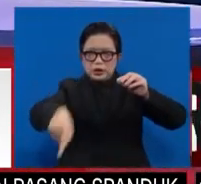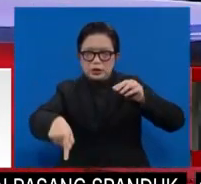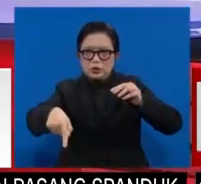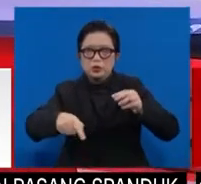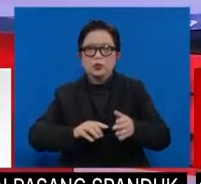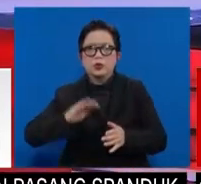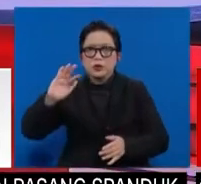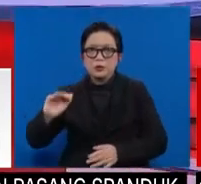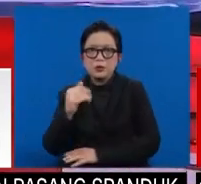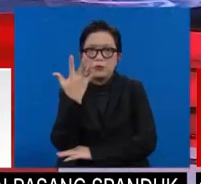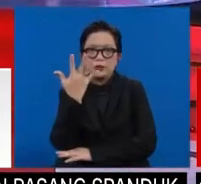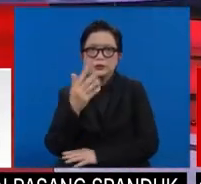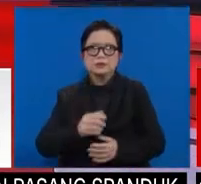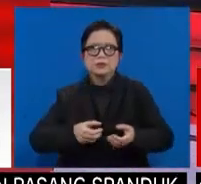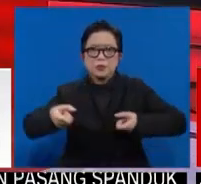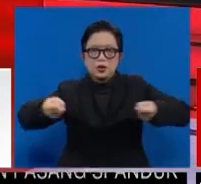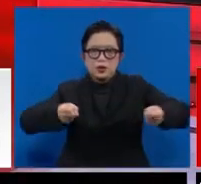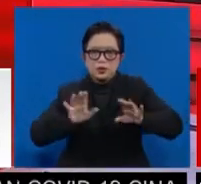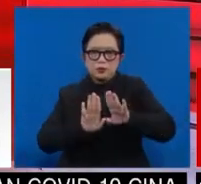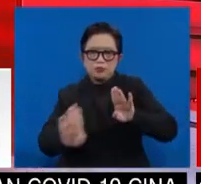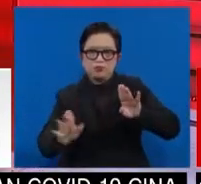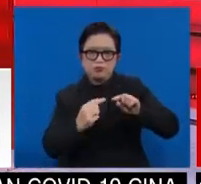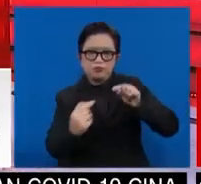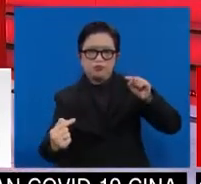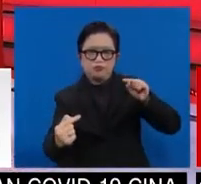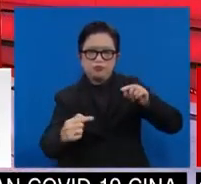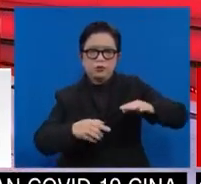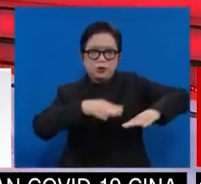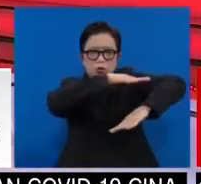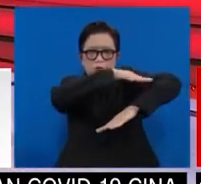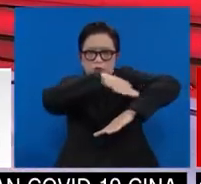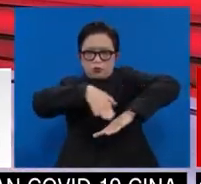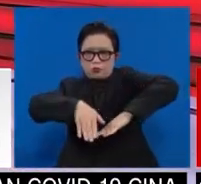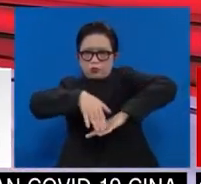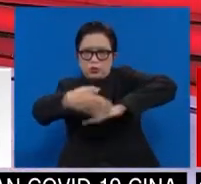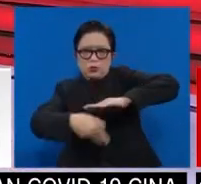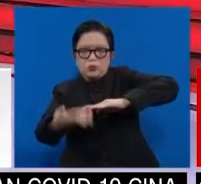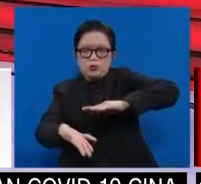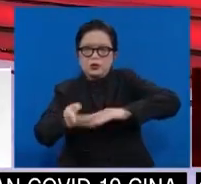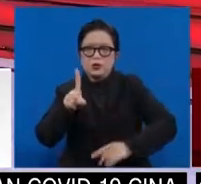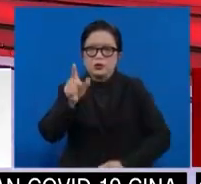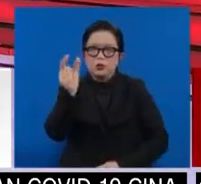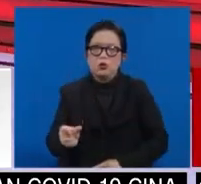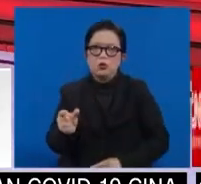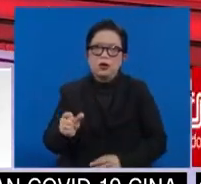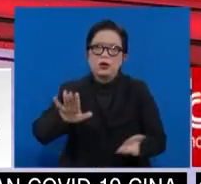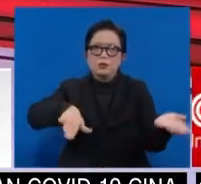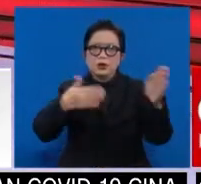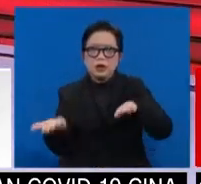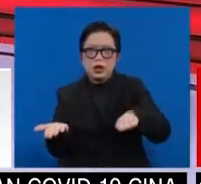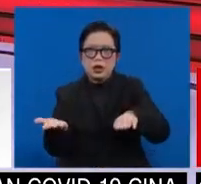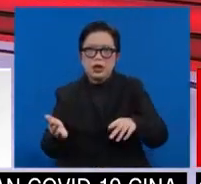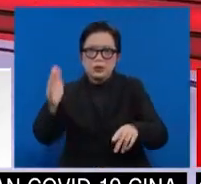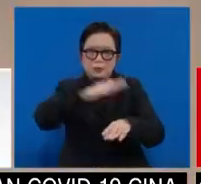Jawa Tengah, karena remblong, truk bermuatan kayu terbalik di jalan menurun. Akibatnya seorang warga tewas tertimpa muatan kayu.